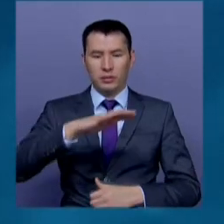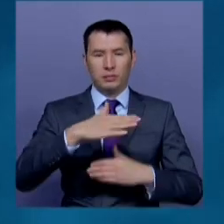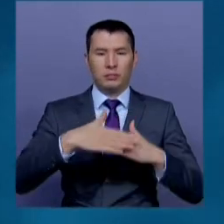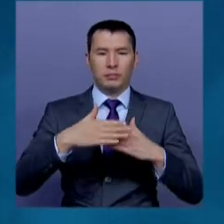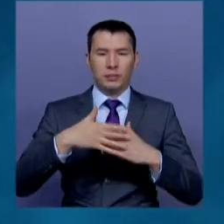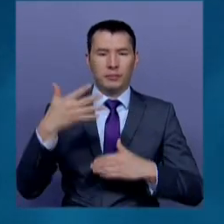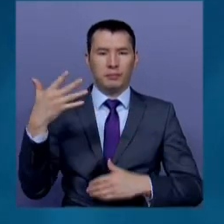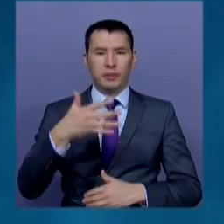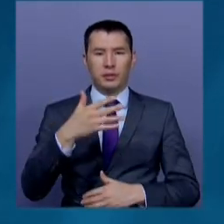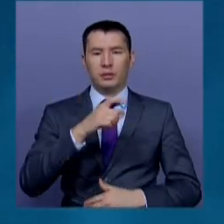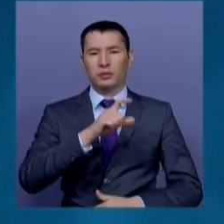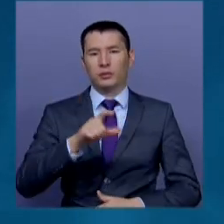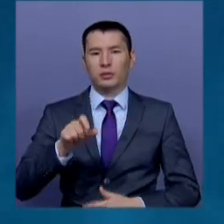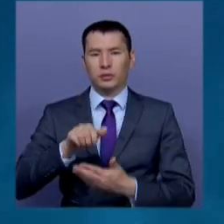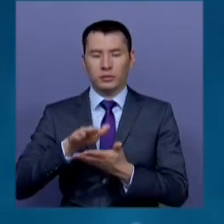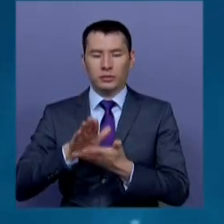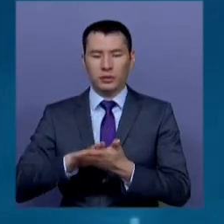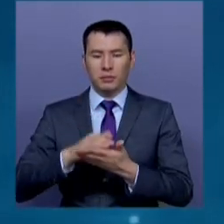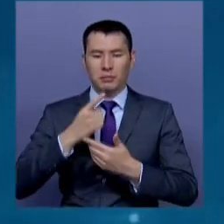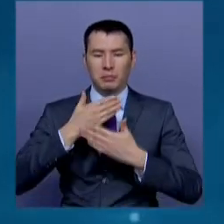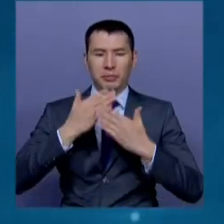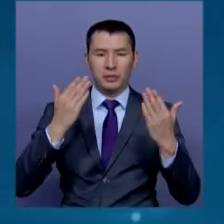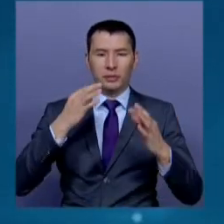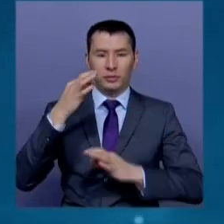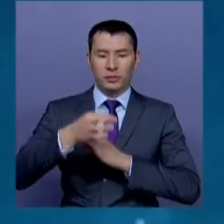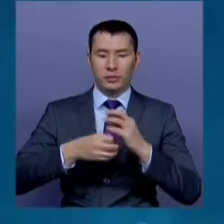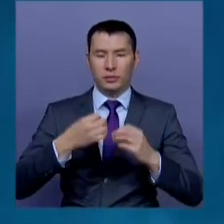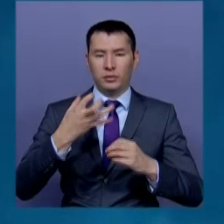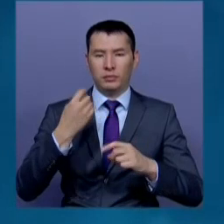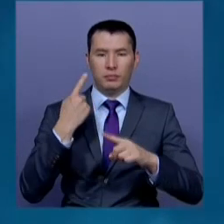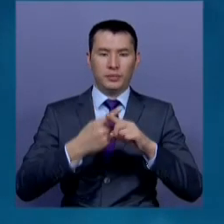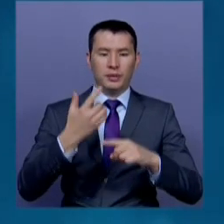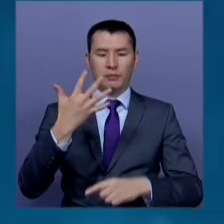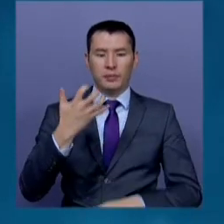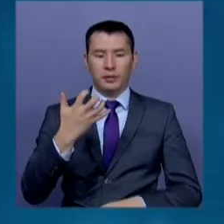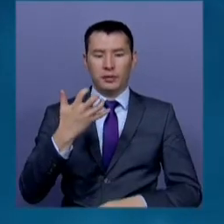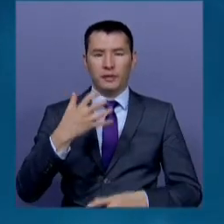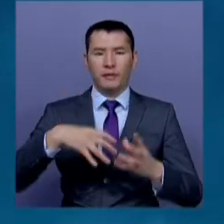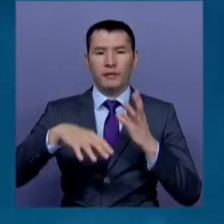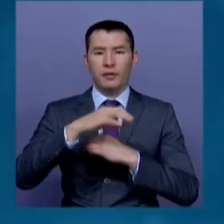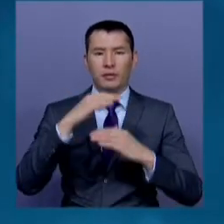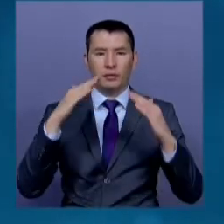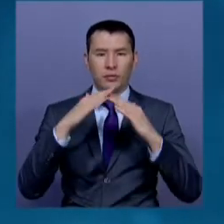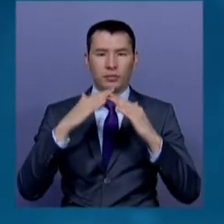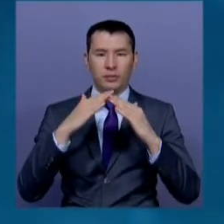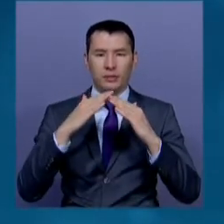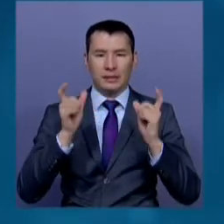бессимптомных случаев коронавируса. За последние сутки выявлено еще 500 таких носителей болезни. Все они находятся на домашнем